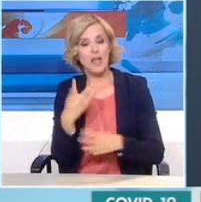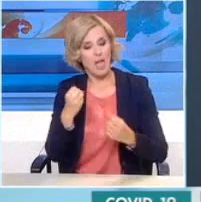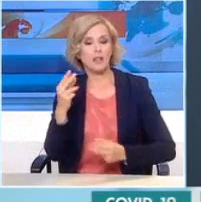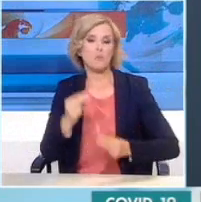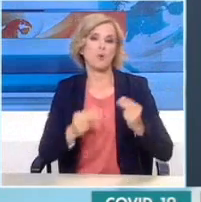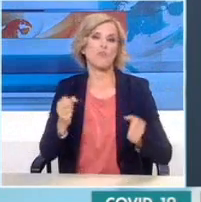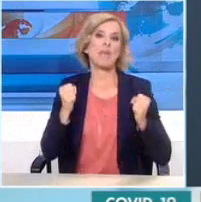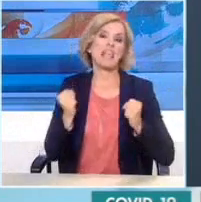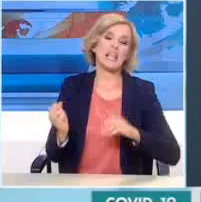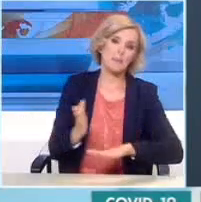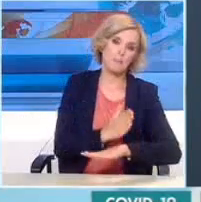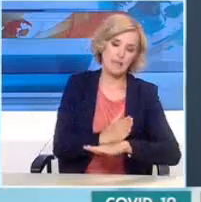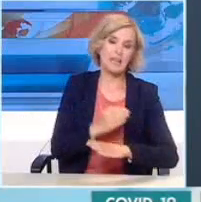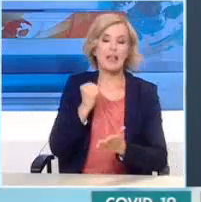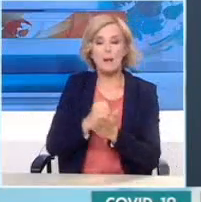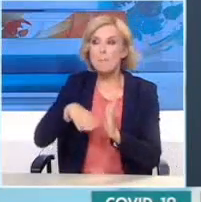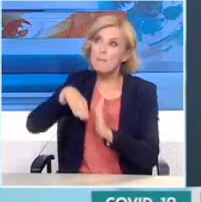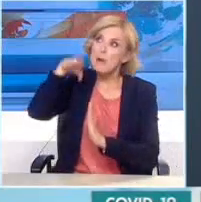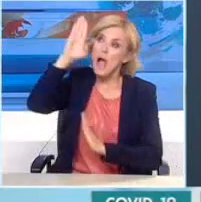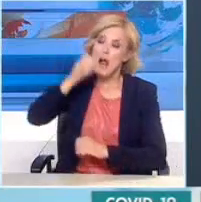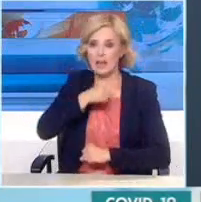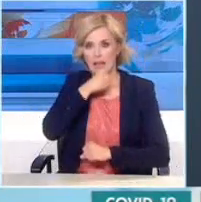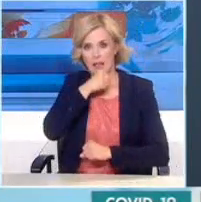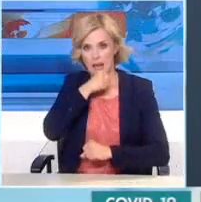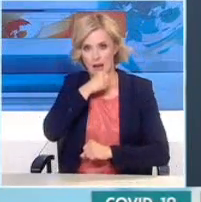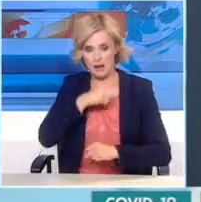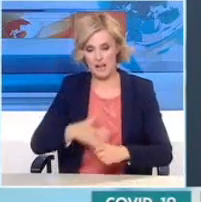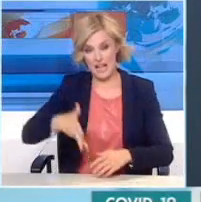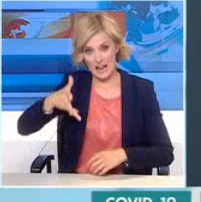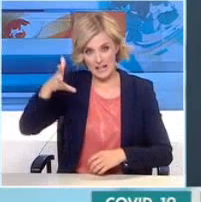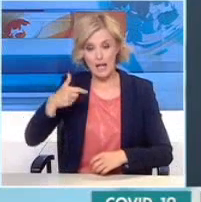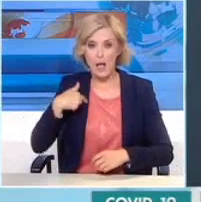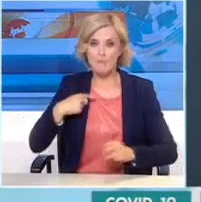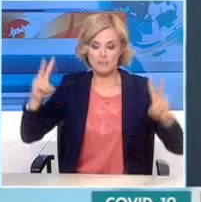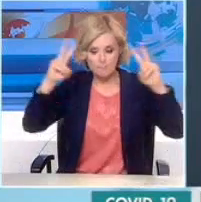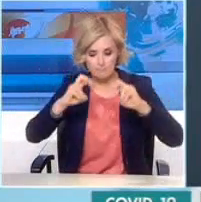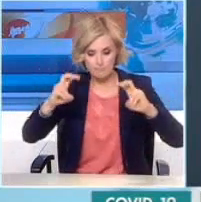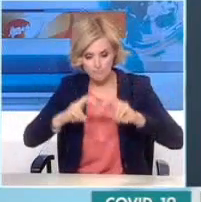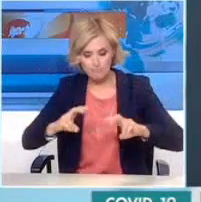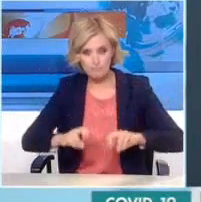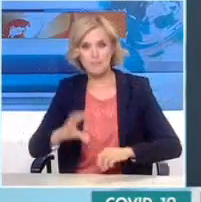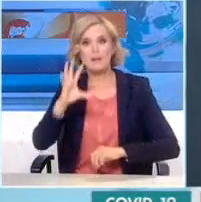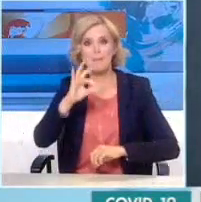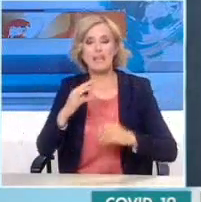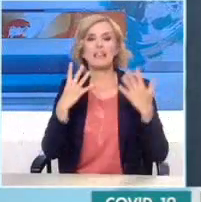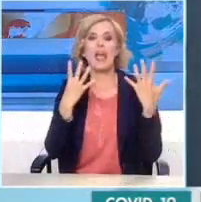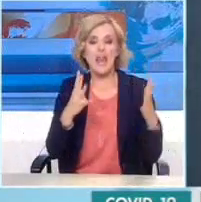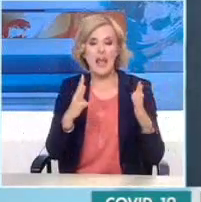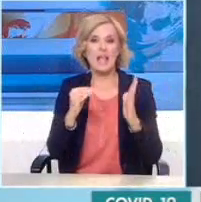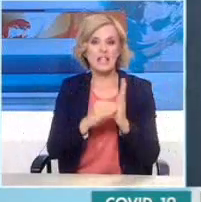υποκείμενο νόσημα ή και ηλικία 70 ετών και άνω. Έχουν συνολικά ελεγχθεί 59.241 κλινικά